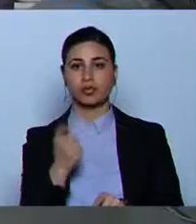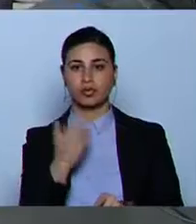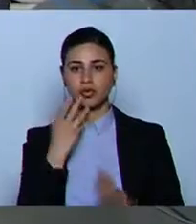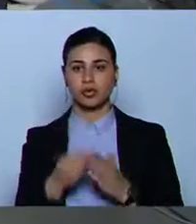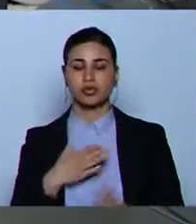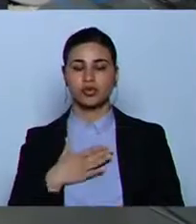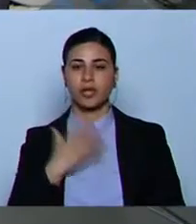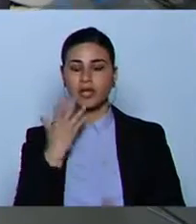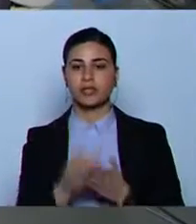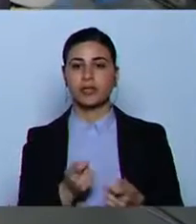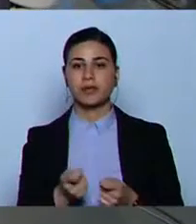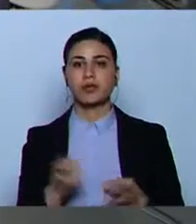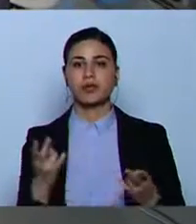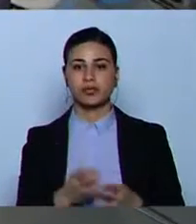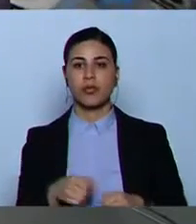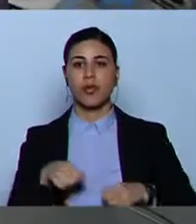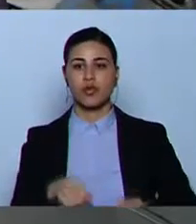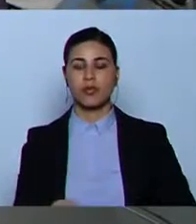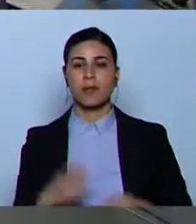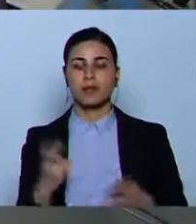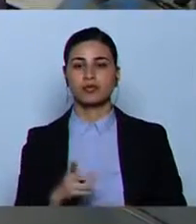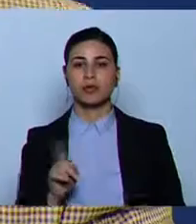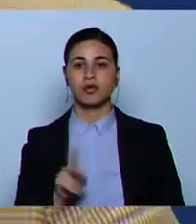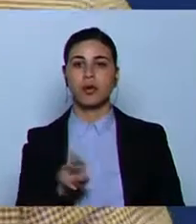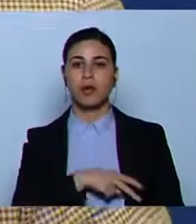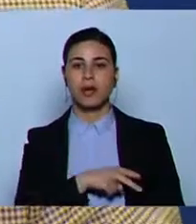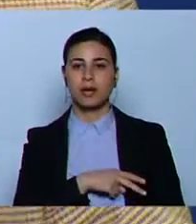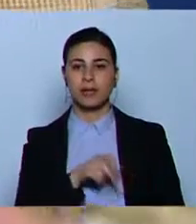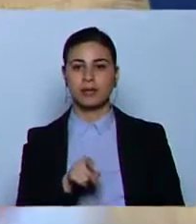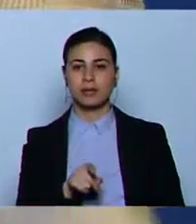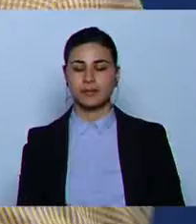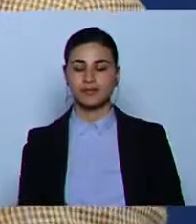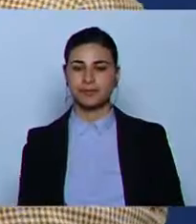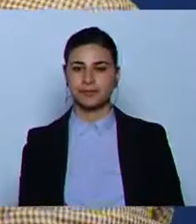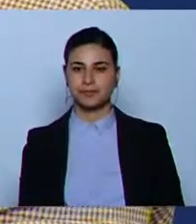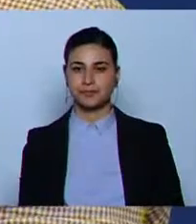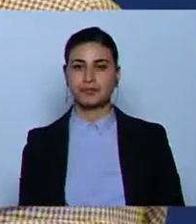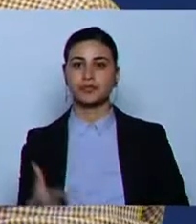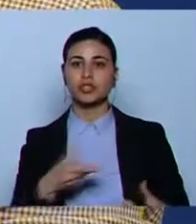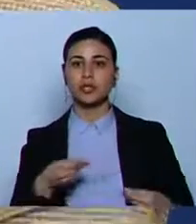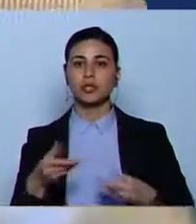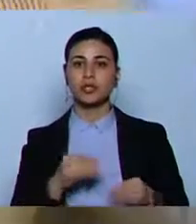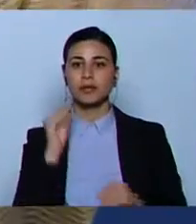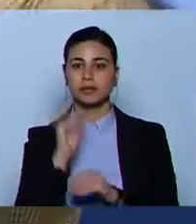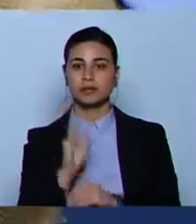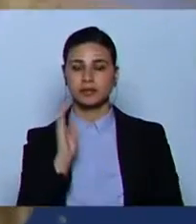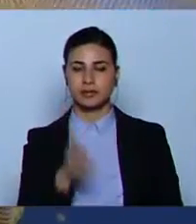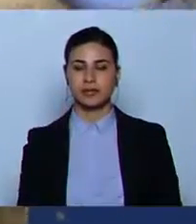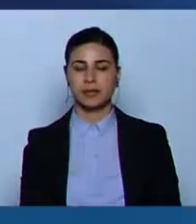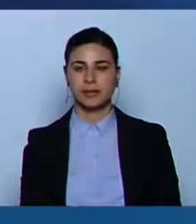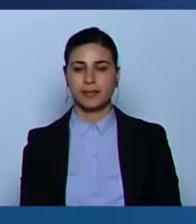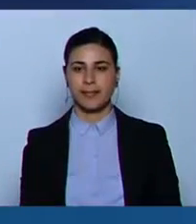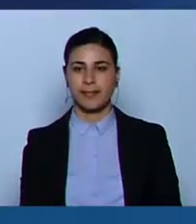ჩვენ თვითმართველობას გჭირდება უფლება, გჭირდება რომ პარლამენტი არაფერი არ გას გარკავთ მაშინ და შემოსავლებიც გაიზრდება ჩვენ